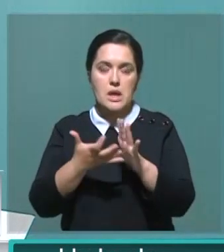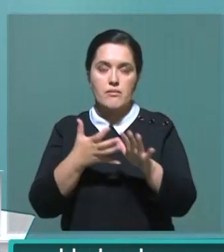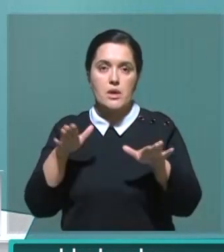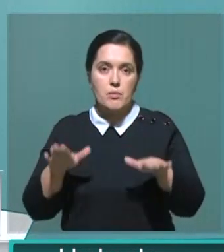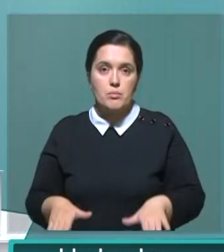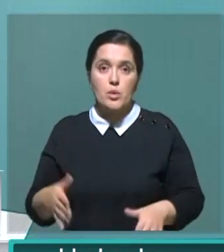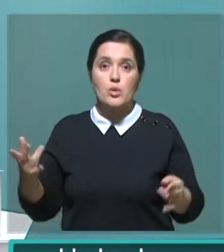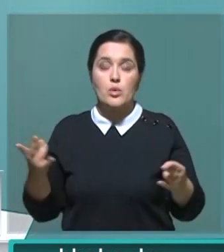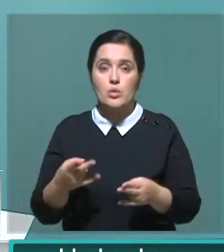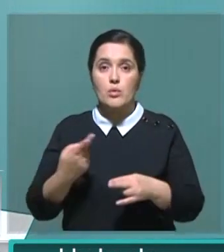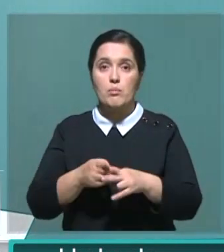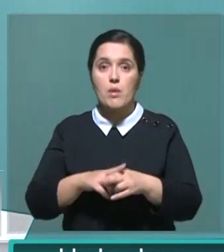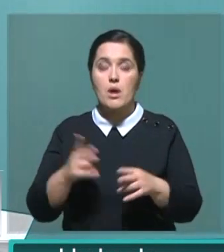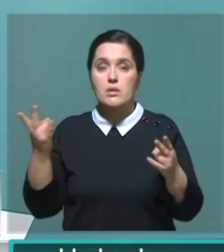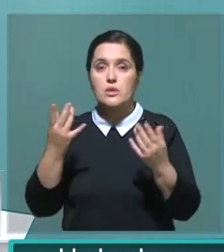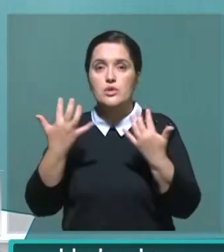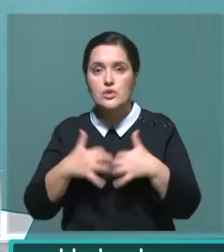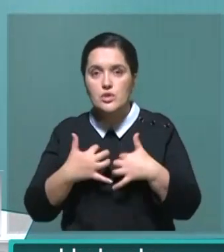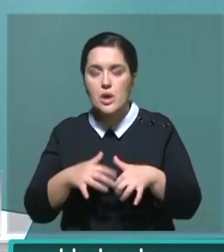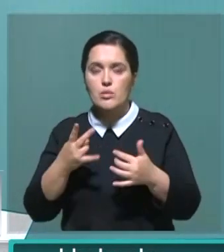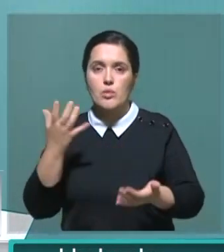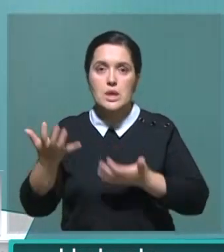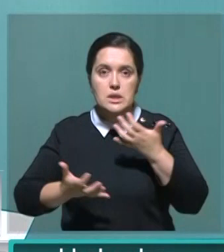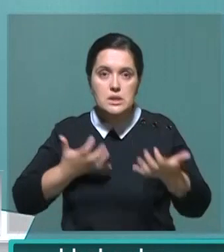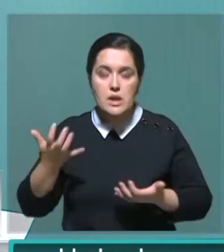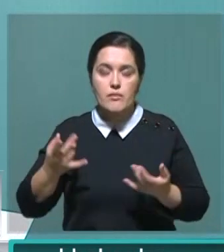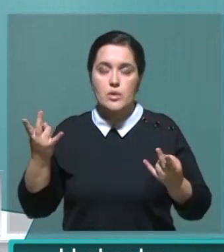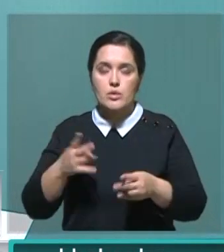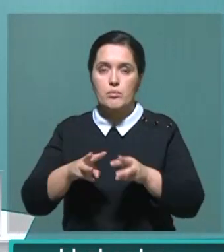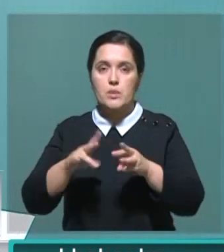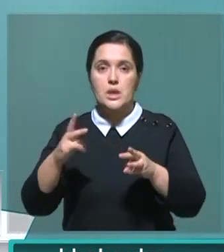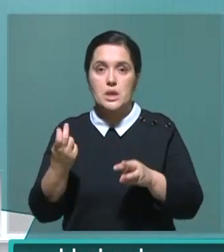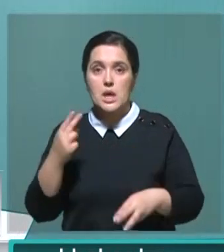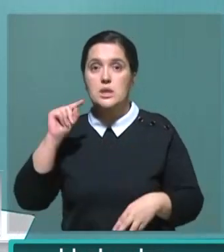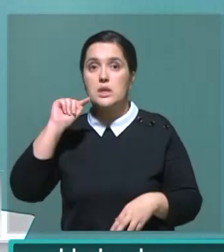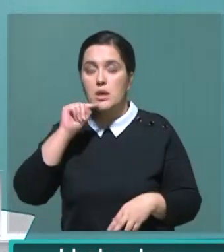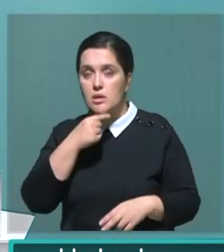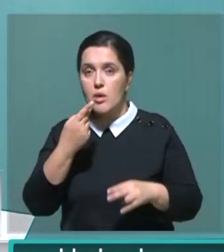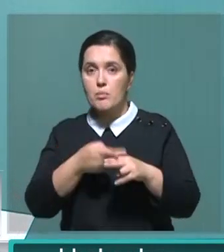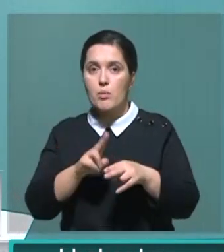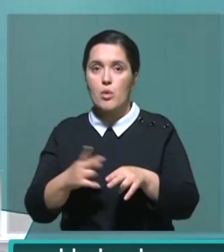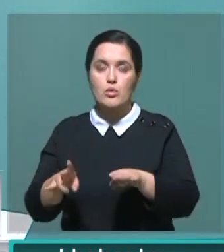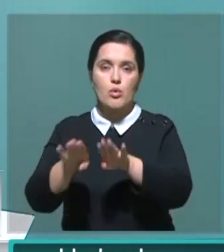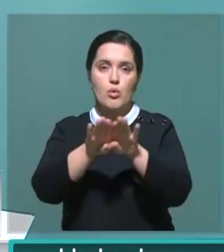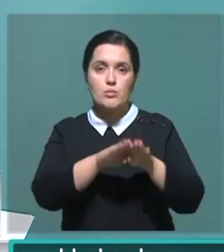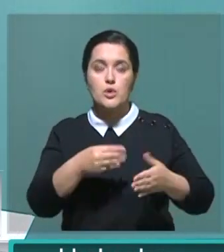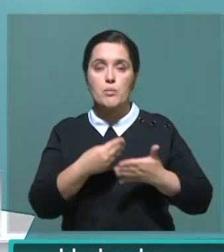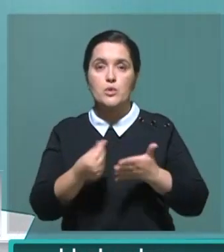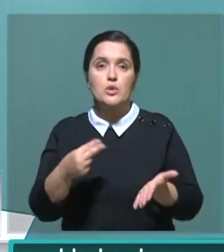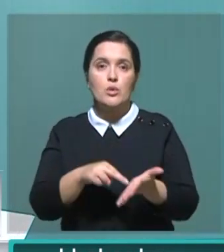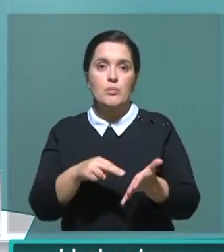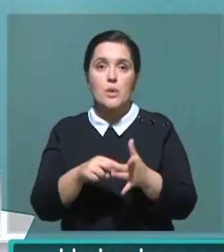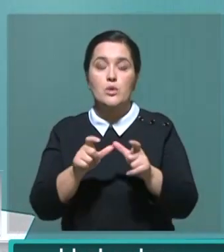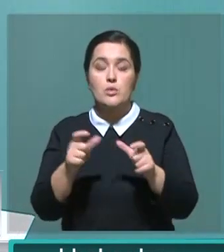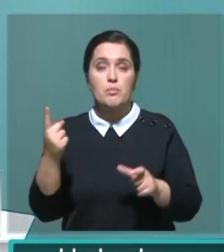не проводятся экспертно-аналитические исследования. Министерству нацэкономики при планировании общего бюджета стоимости школ следует